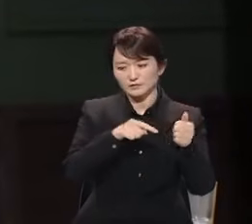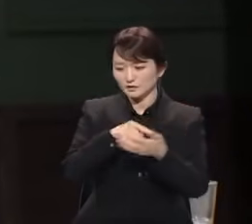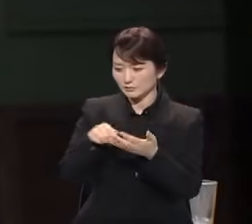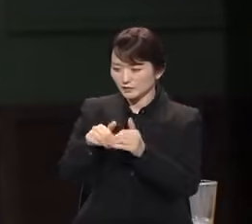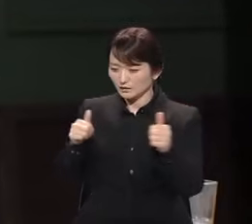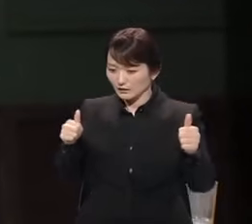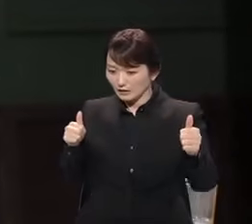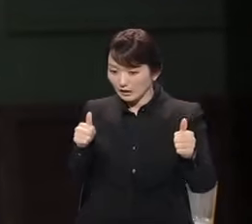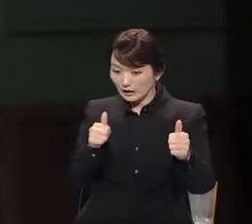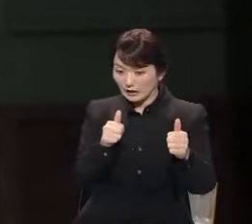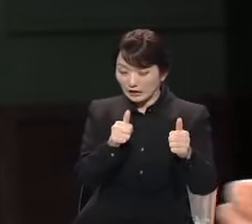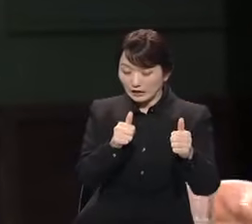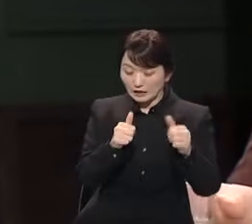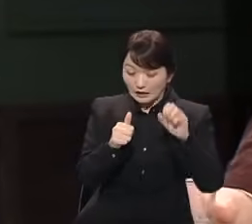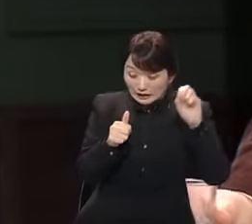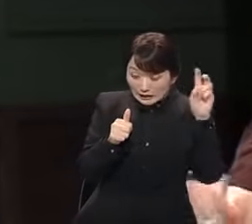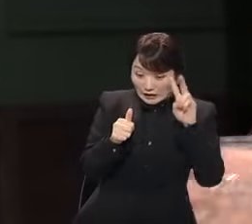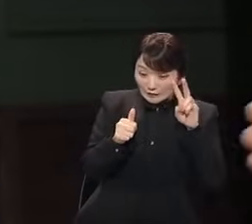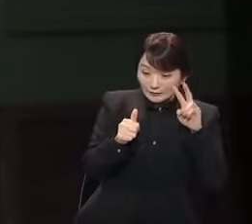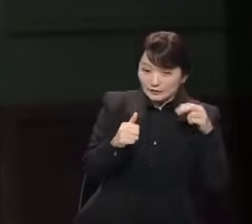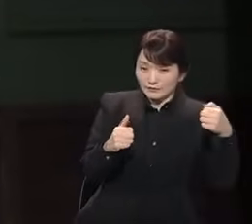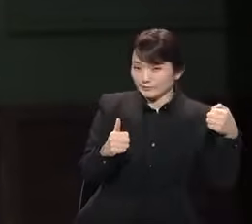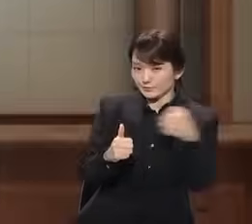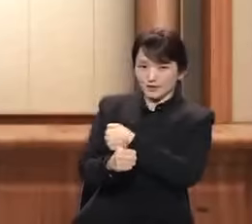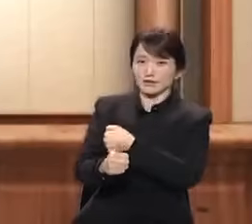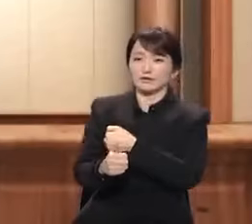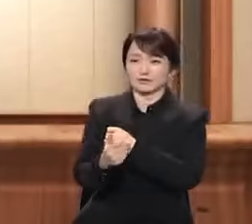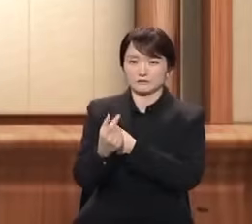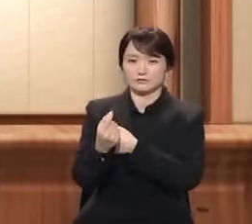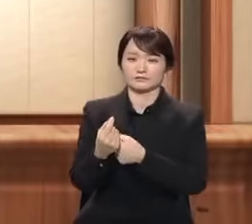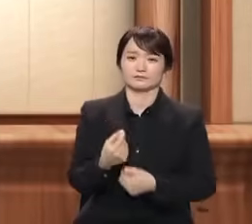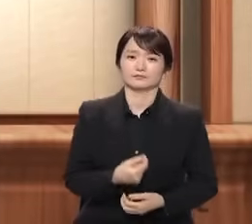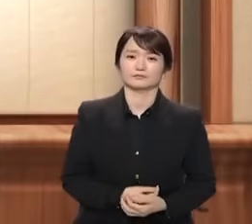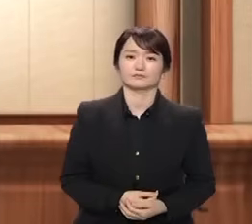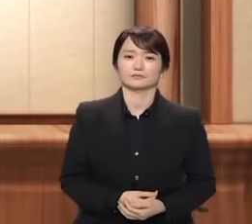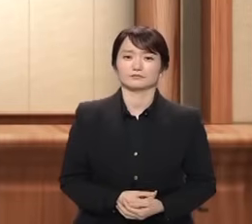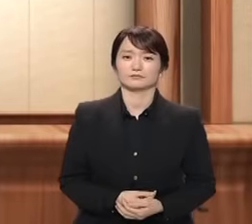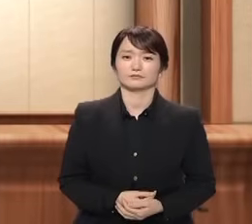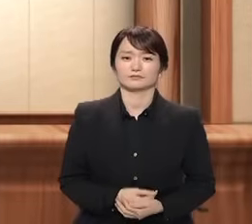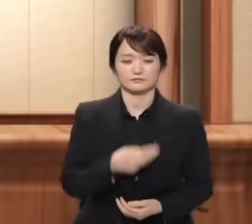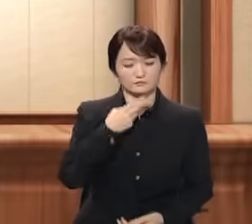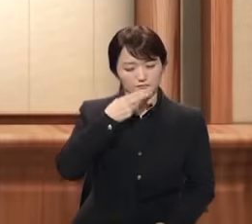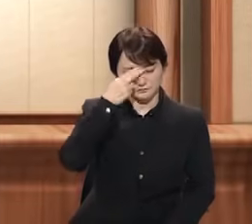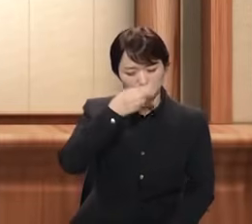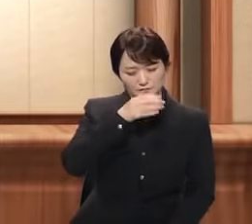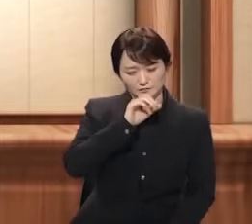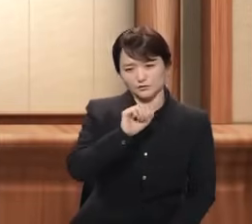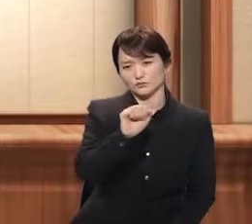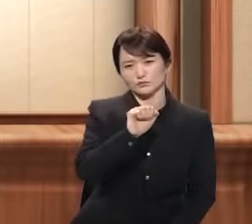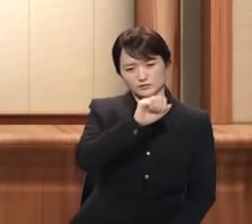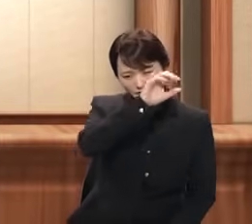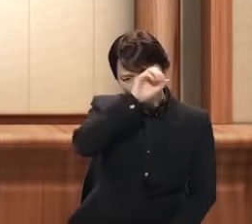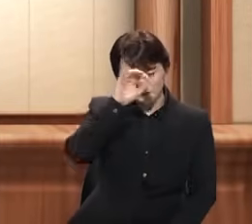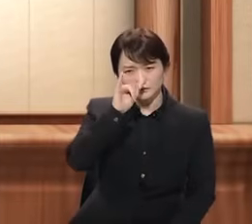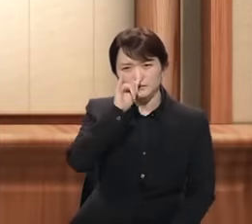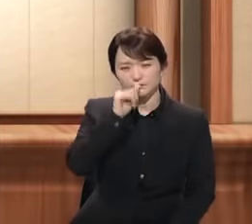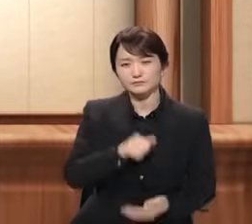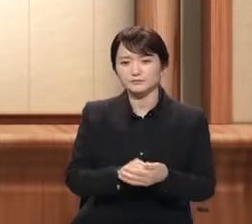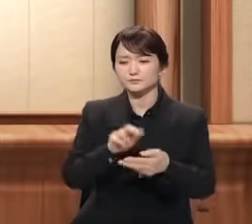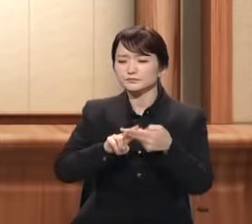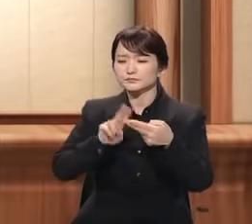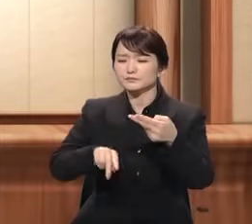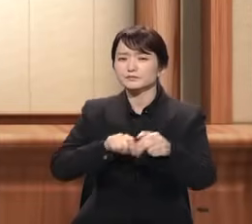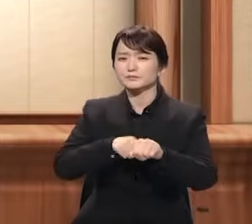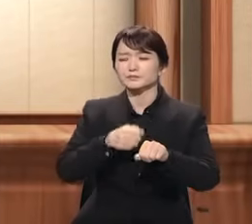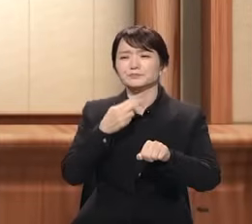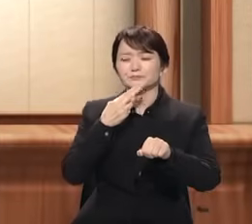다가오자 우발적으로 범행을 저질렀다고 보인다 이렇게 얘기를 했고요. 또 음주운전 같은 벌금형 전과는 있는데 형사처벌 전력